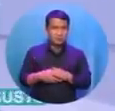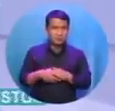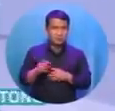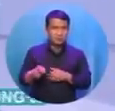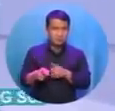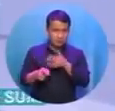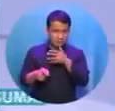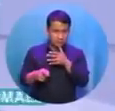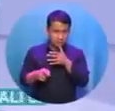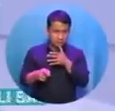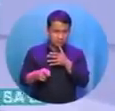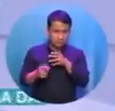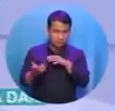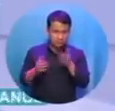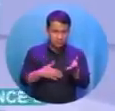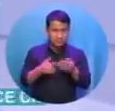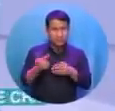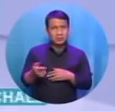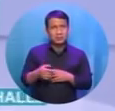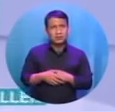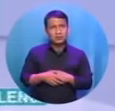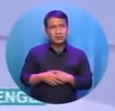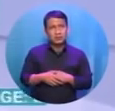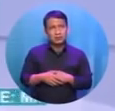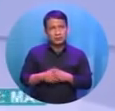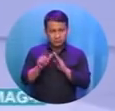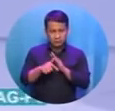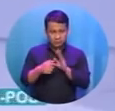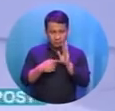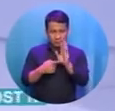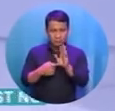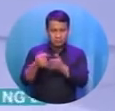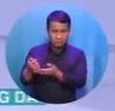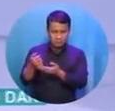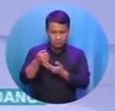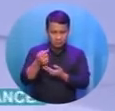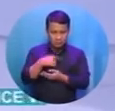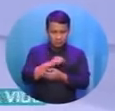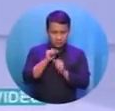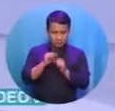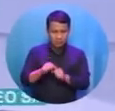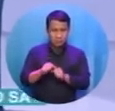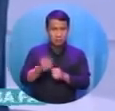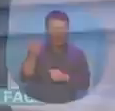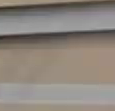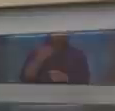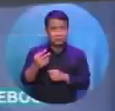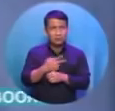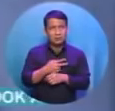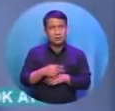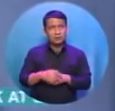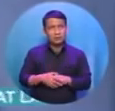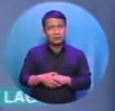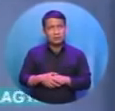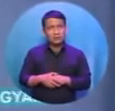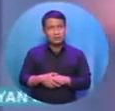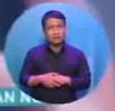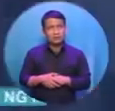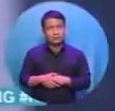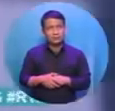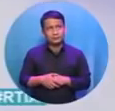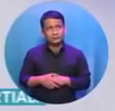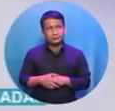nanay niya, pumanaw na. Anyway, ito naman. Pakita tayo ng mga video na dati natin tulungan. Sigdayal, kunyari,